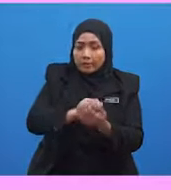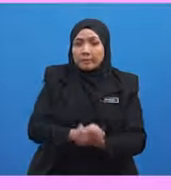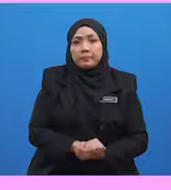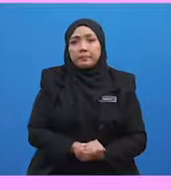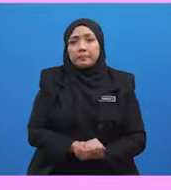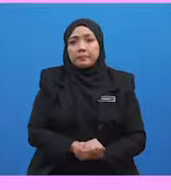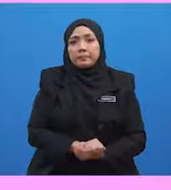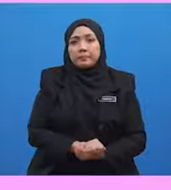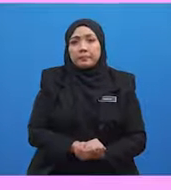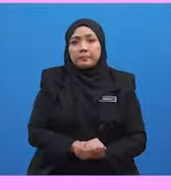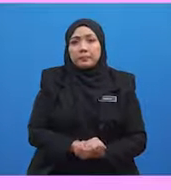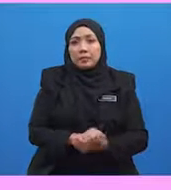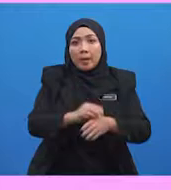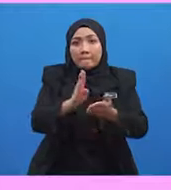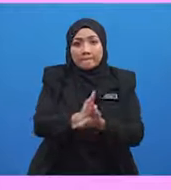pasti masalah,